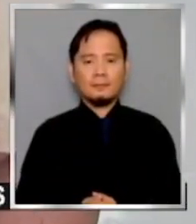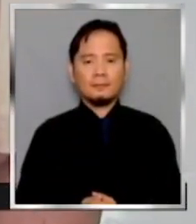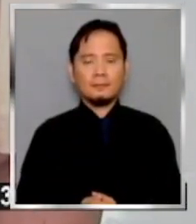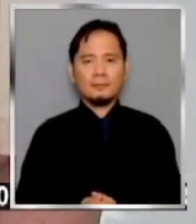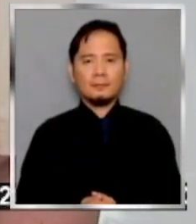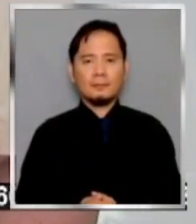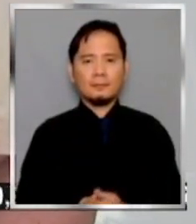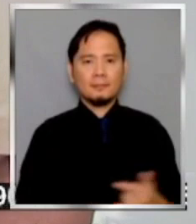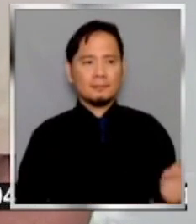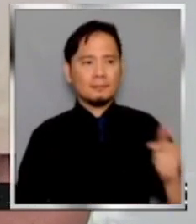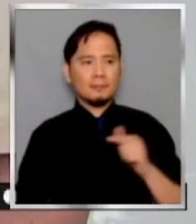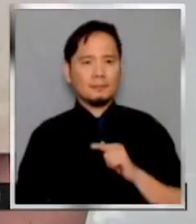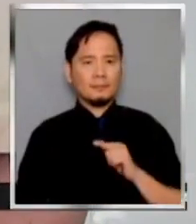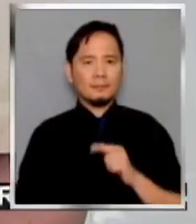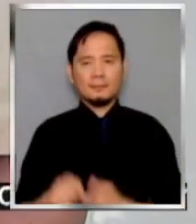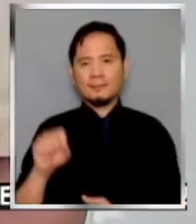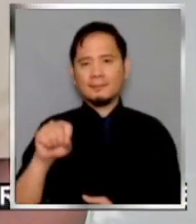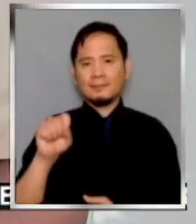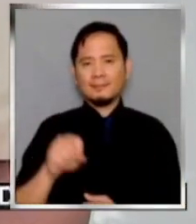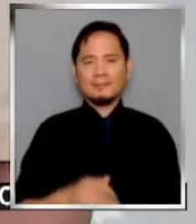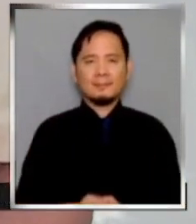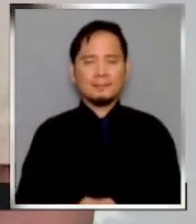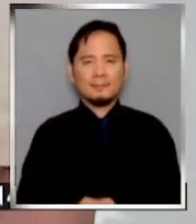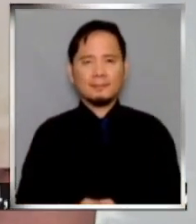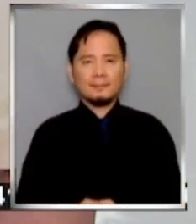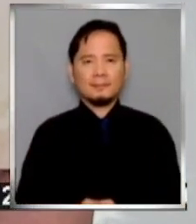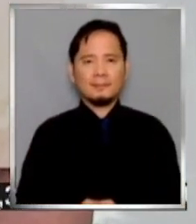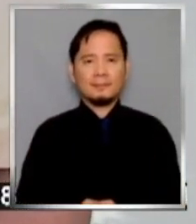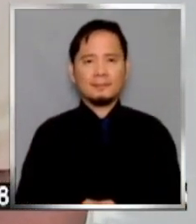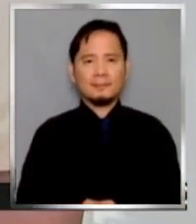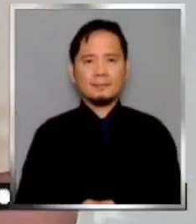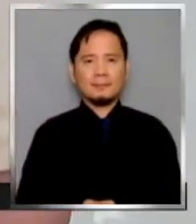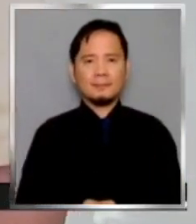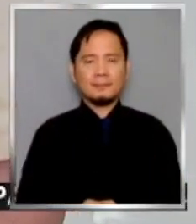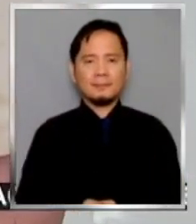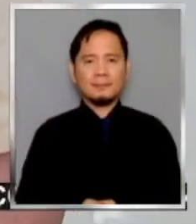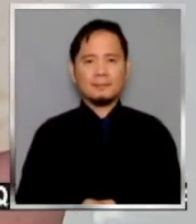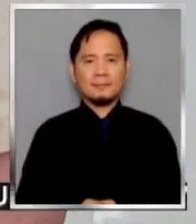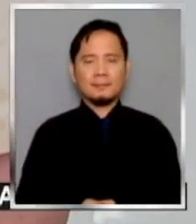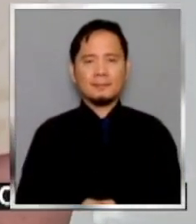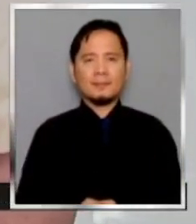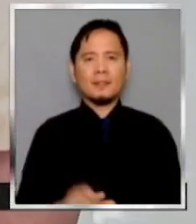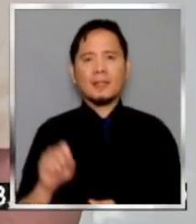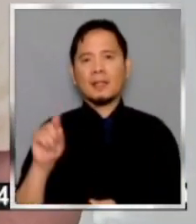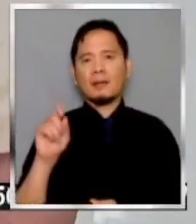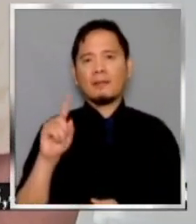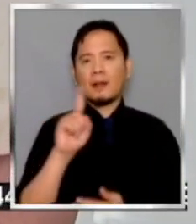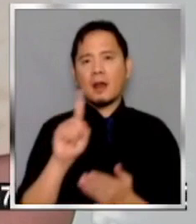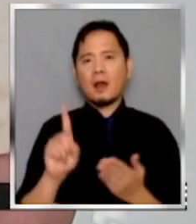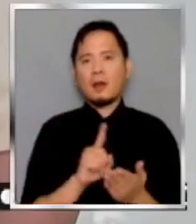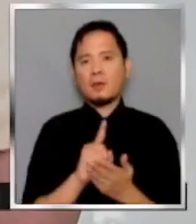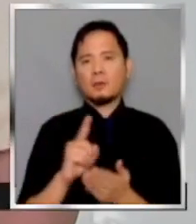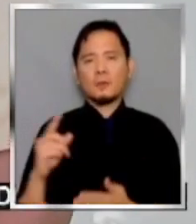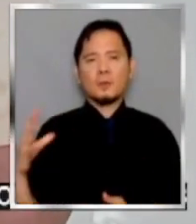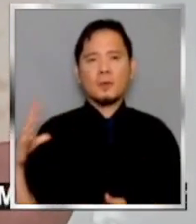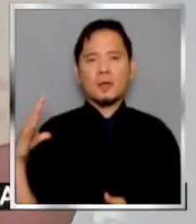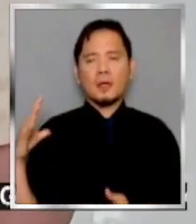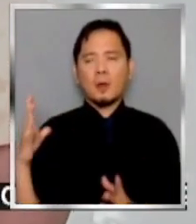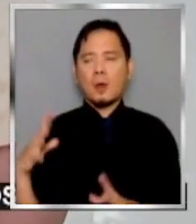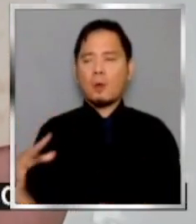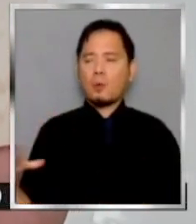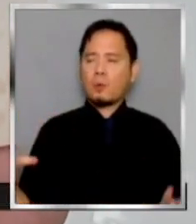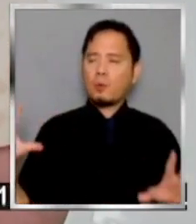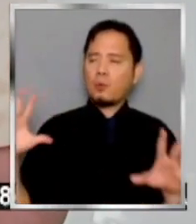Yes, sir. Yes, Igan, matapos nga ng mahigit 11 oras na paghihintay, inabot na o umabot